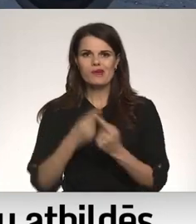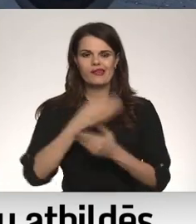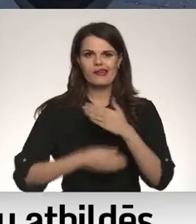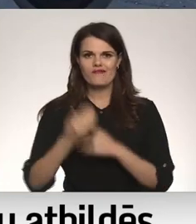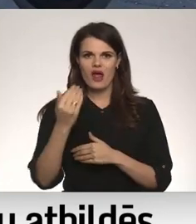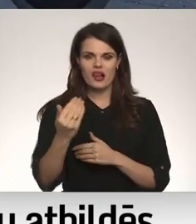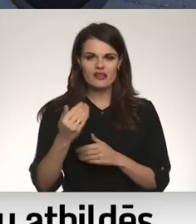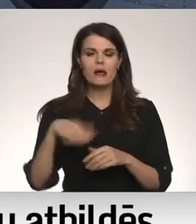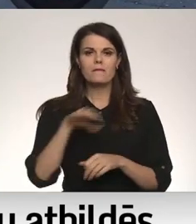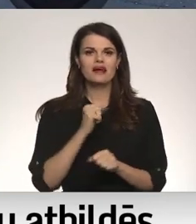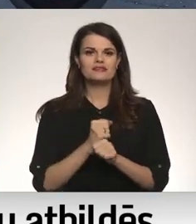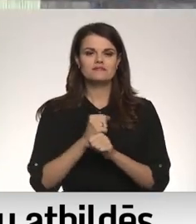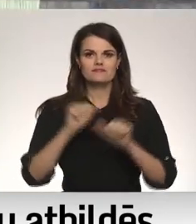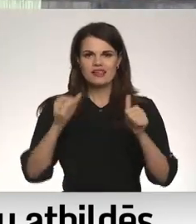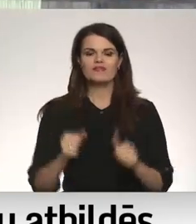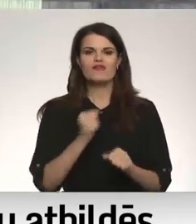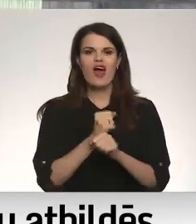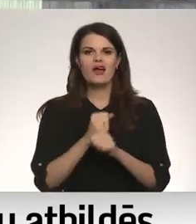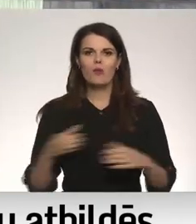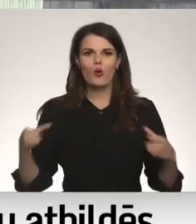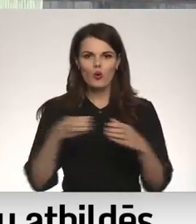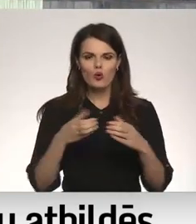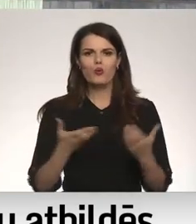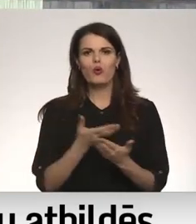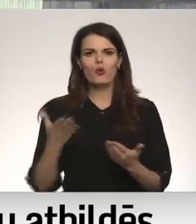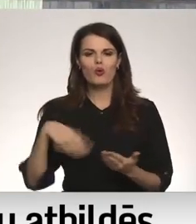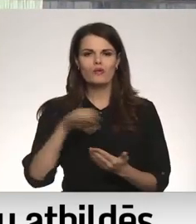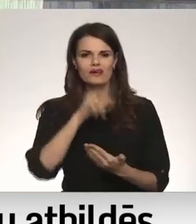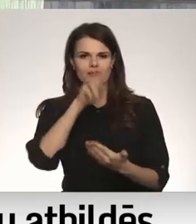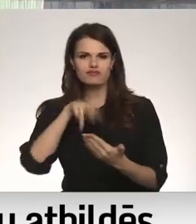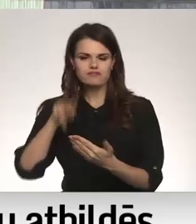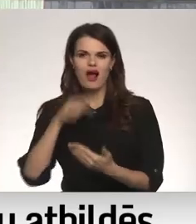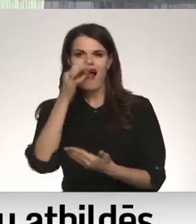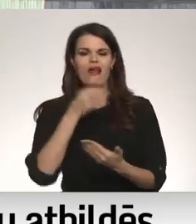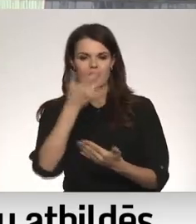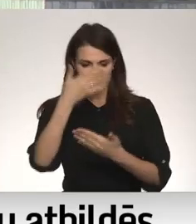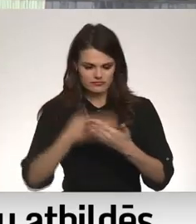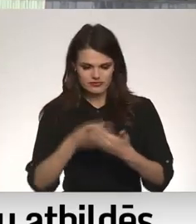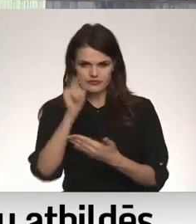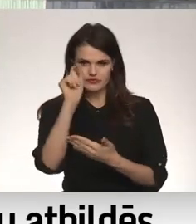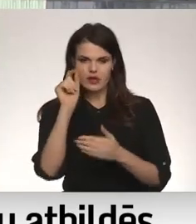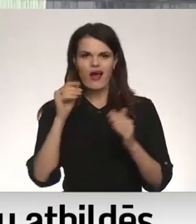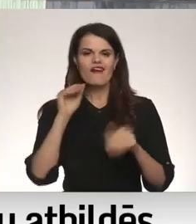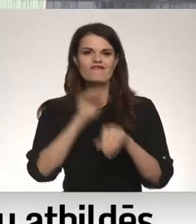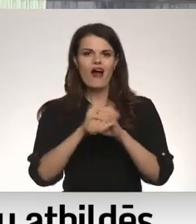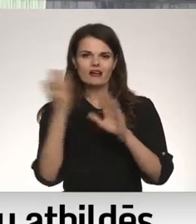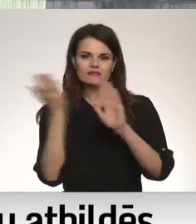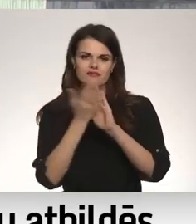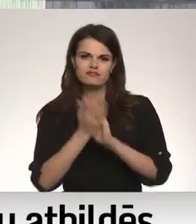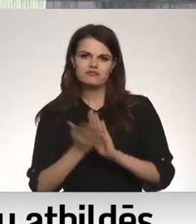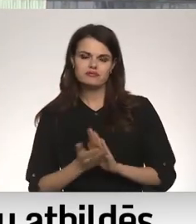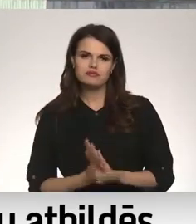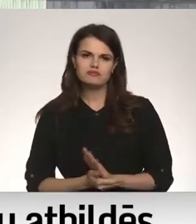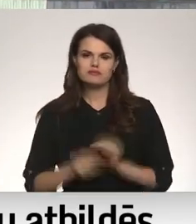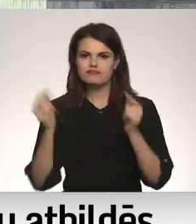apeironā arī darba grupu, kurā mēs iesim cauri visām šīm atbildēm, analizēsim un liksim priekšā faktus un statistiku par to,